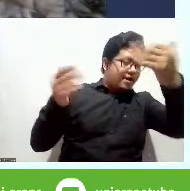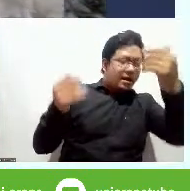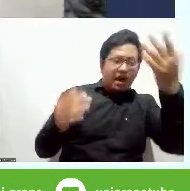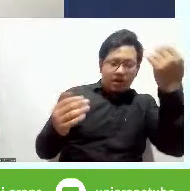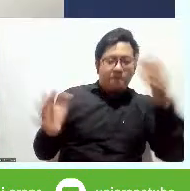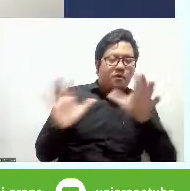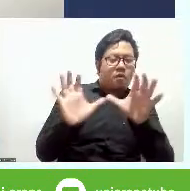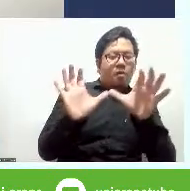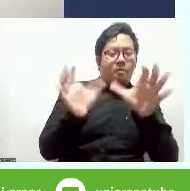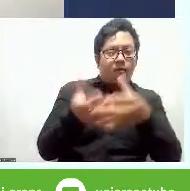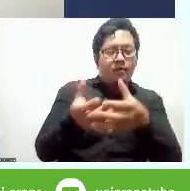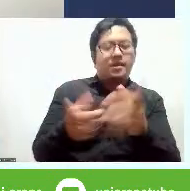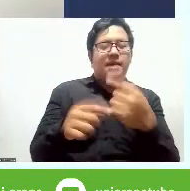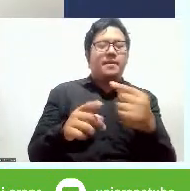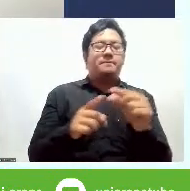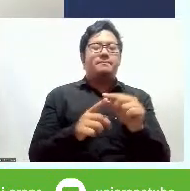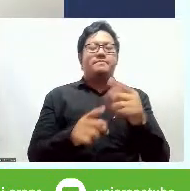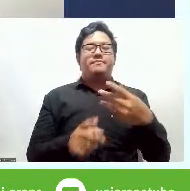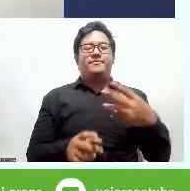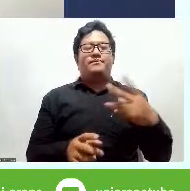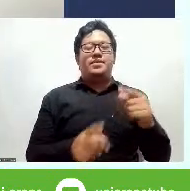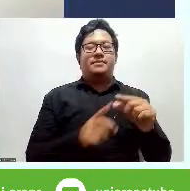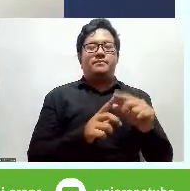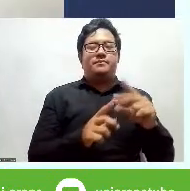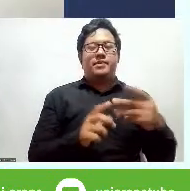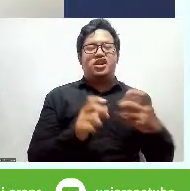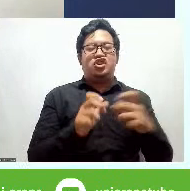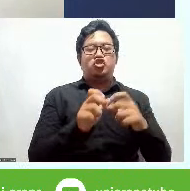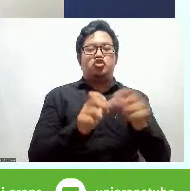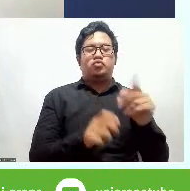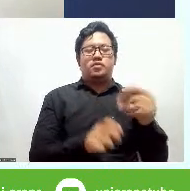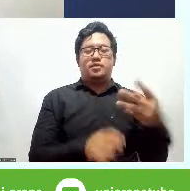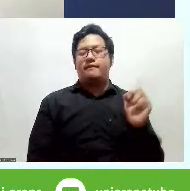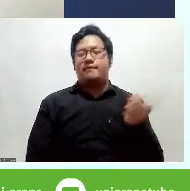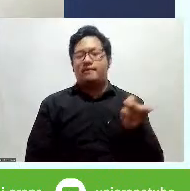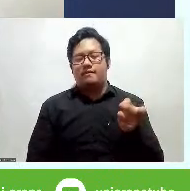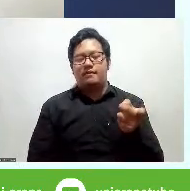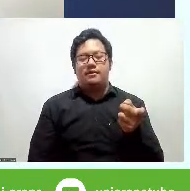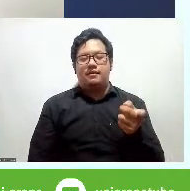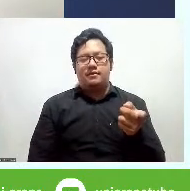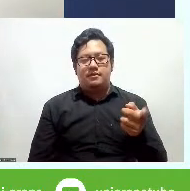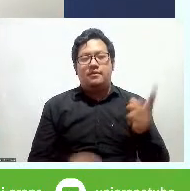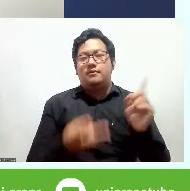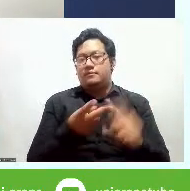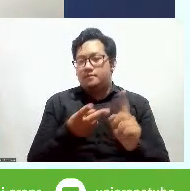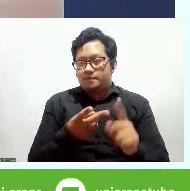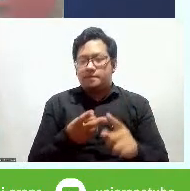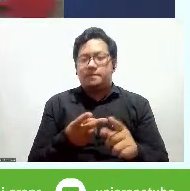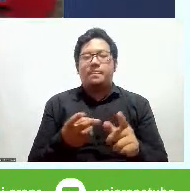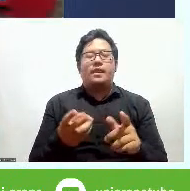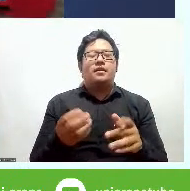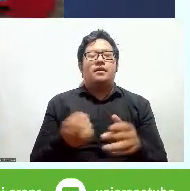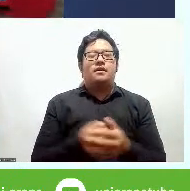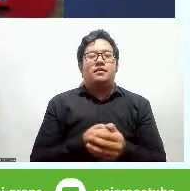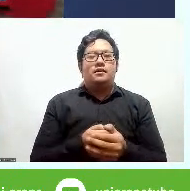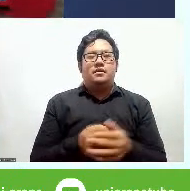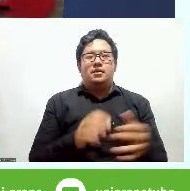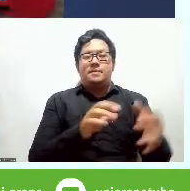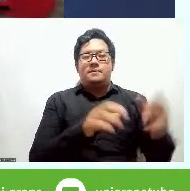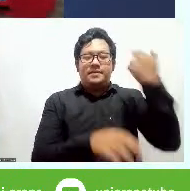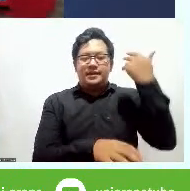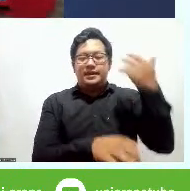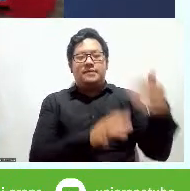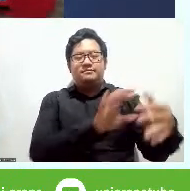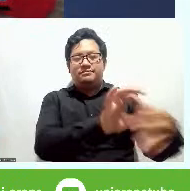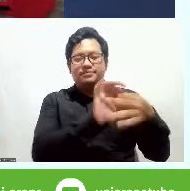muncul yang namanya pir preserved kemudian kita juga bekerja dengan pemerintah untuk Ayo kita akan banyak insentif dan